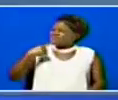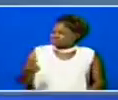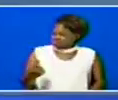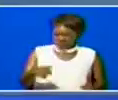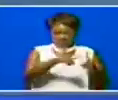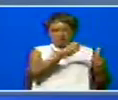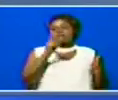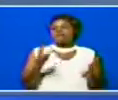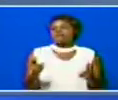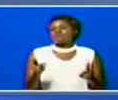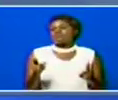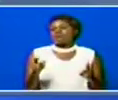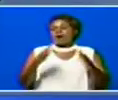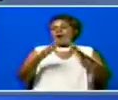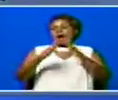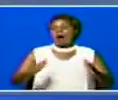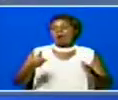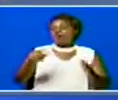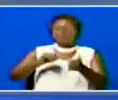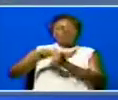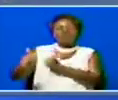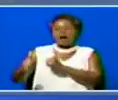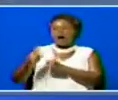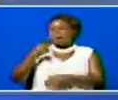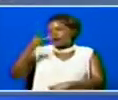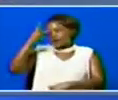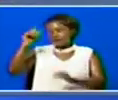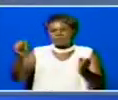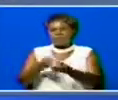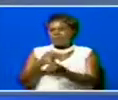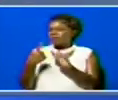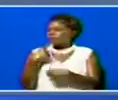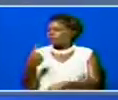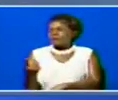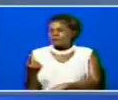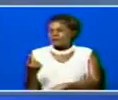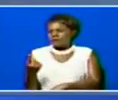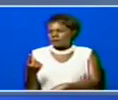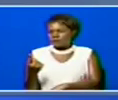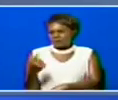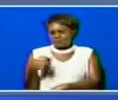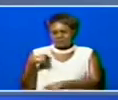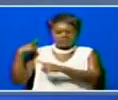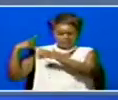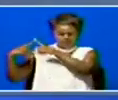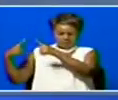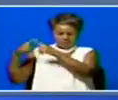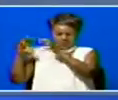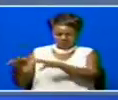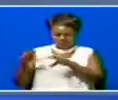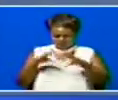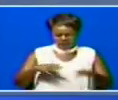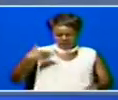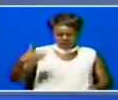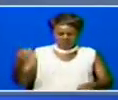atakuua. Na since uko kwa nyumba yake na uko mbali na wazazi hauna la kusema. Nikawa napitia hayo mateso tu kila